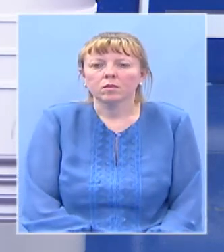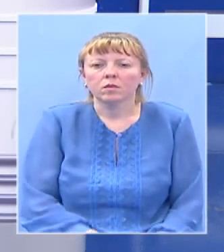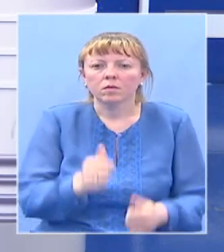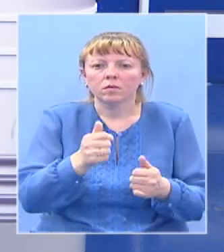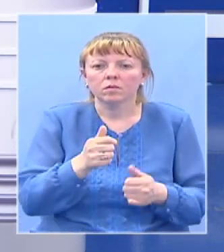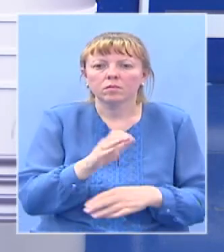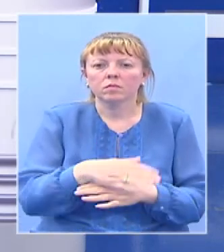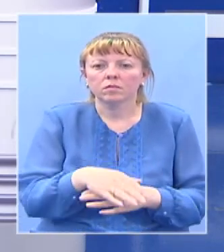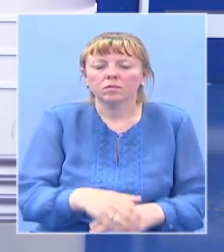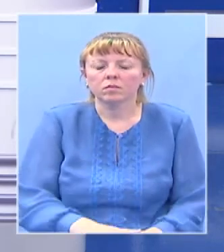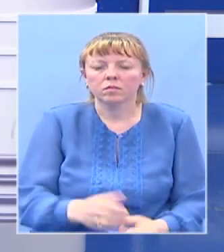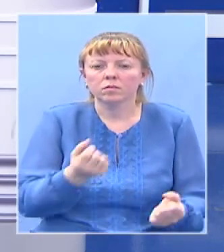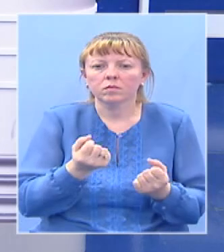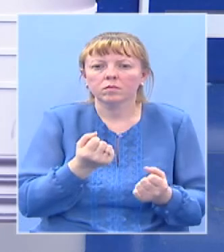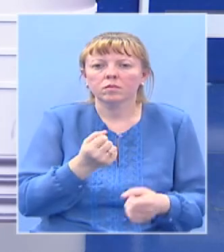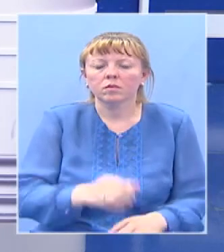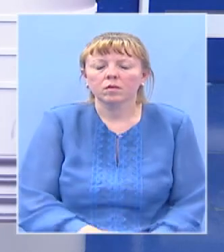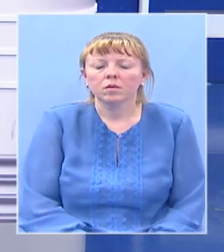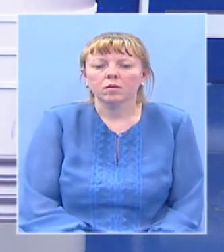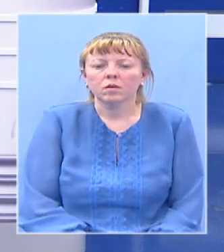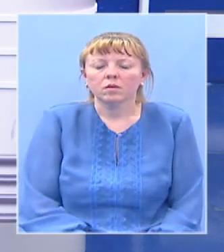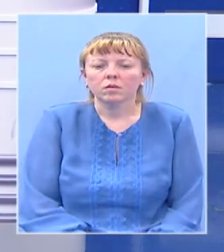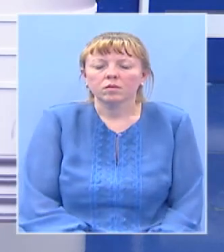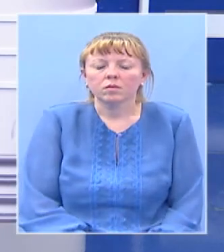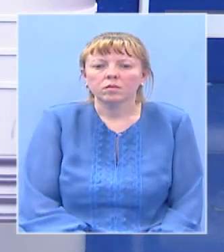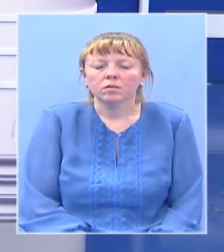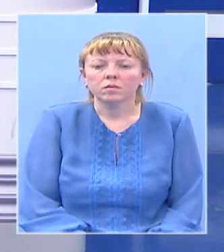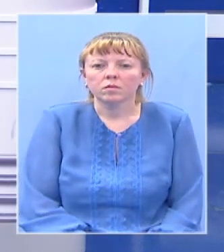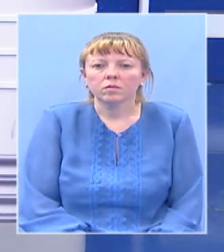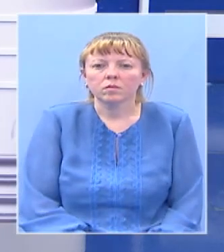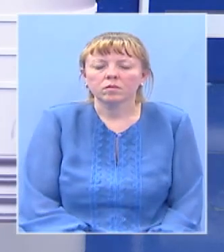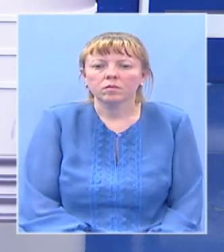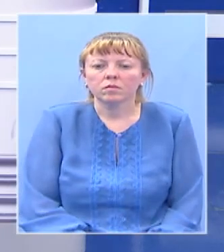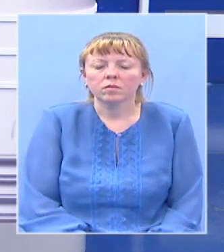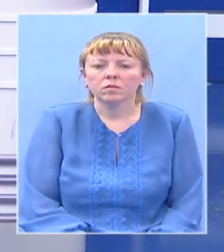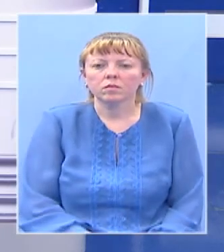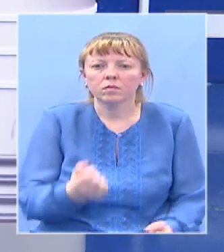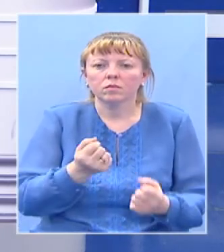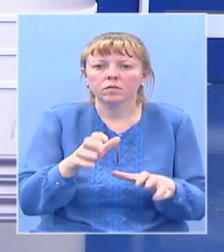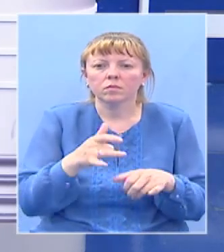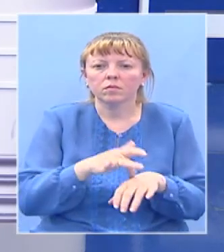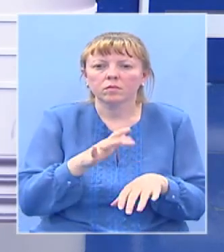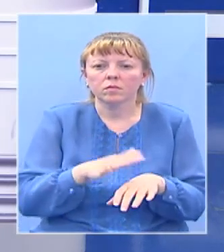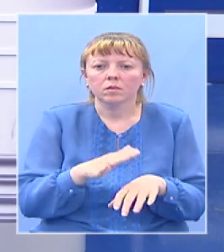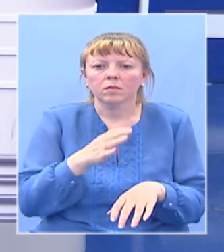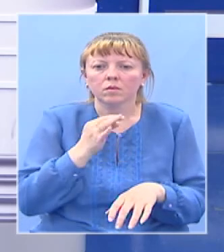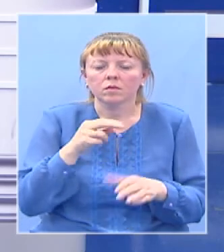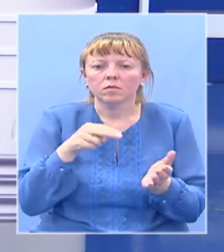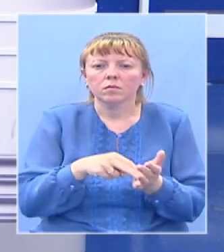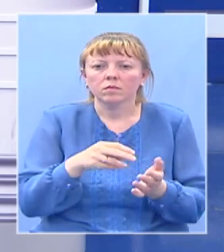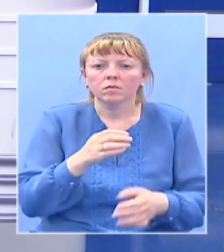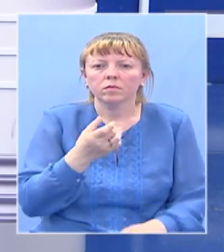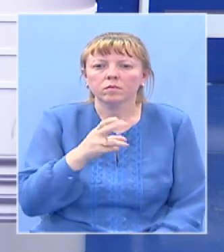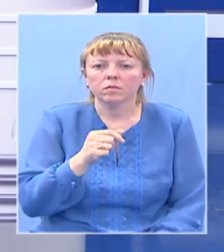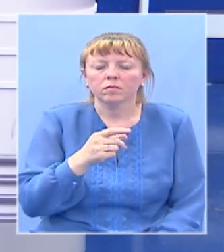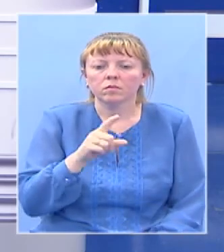водителя отсутствует грубейшие нарушения которые являются тогда транспортное средство выдворять на спецстоянка тогда уже возбуждается